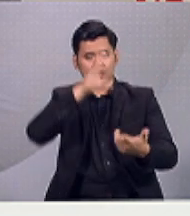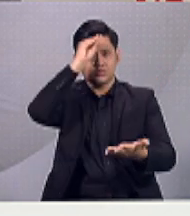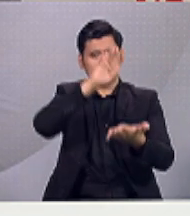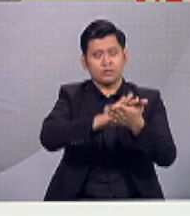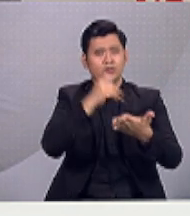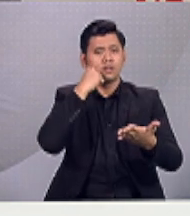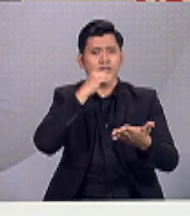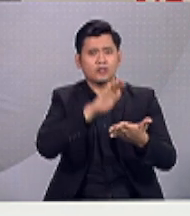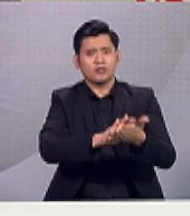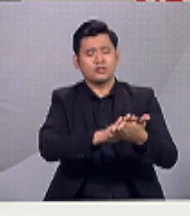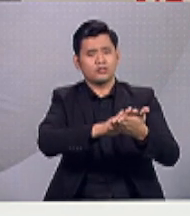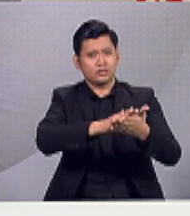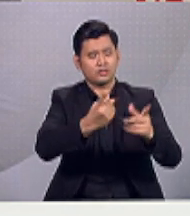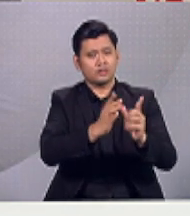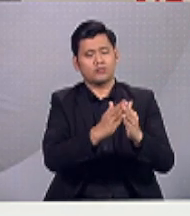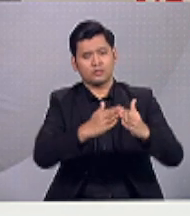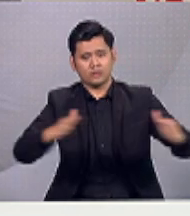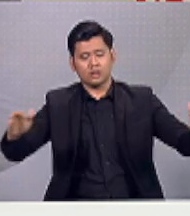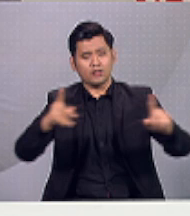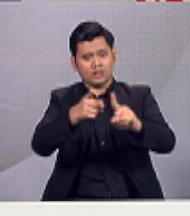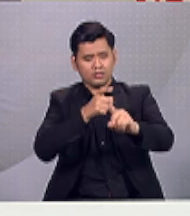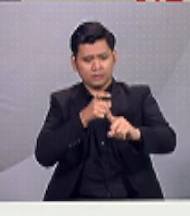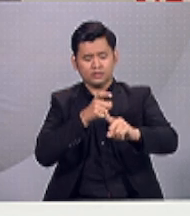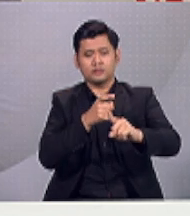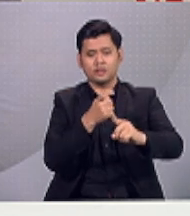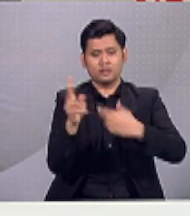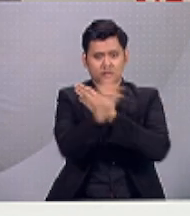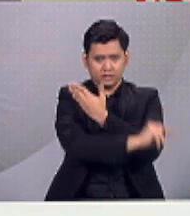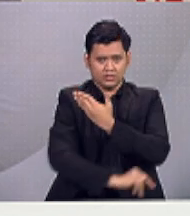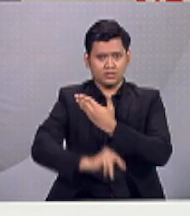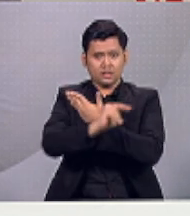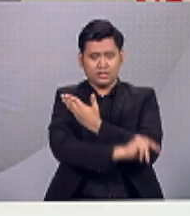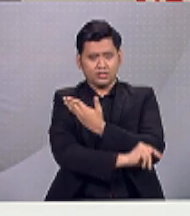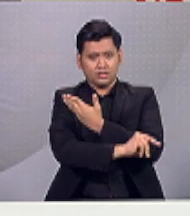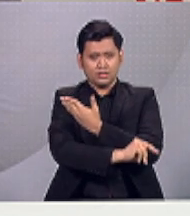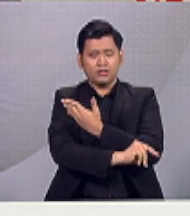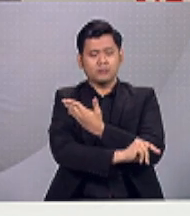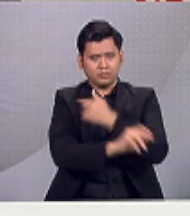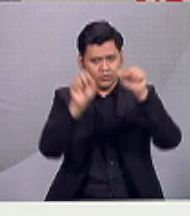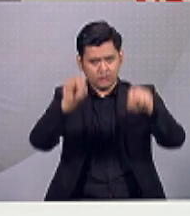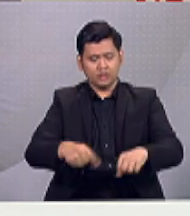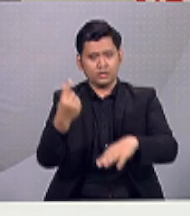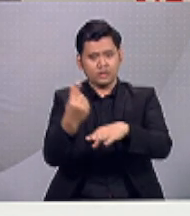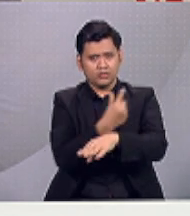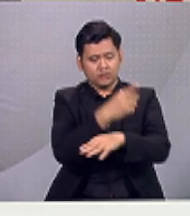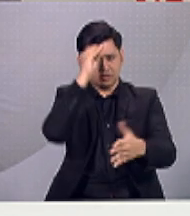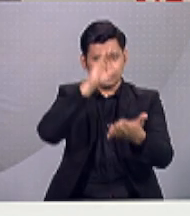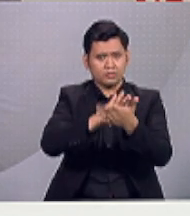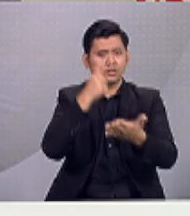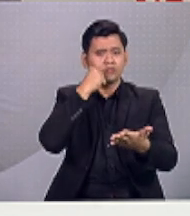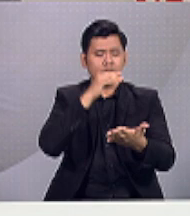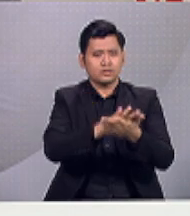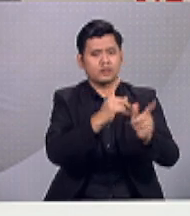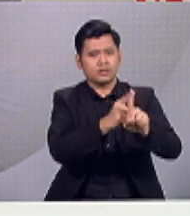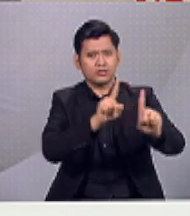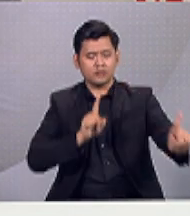isteri yang terpisah dibenarkan rentas negeri mulai hari ini. Adakah ini turut terpakai kepada pasangan suami isteri yang terpisah di